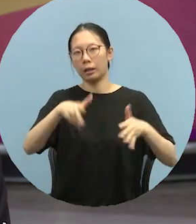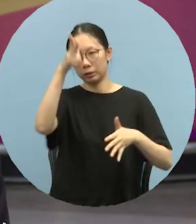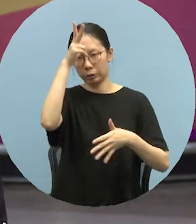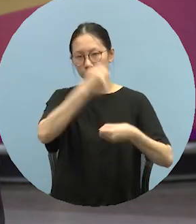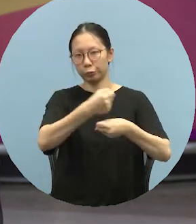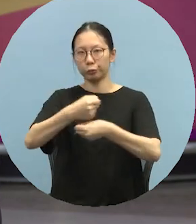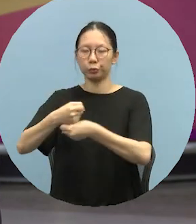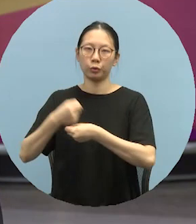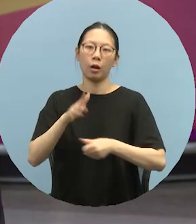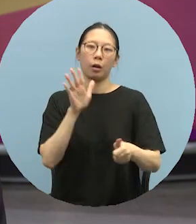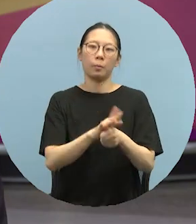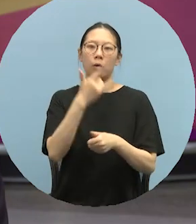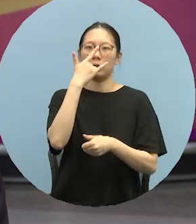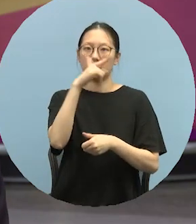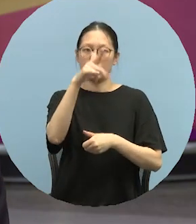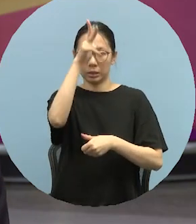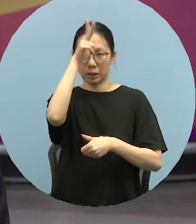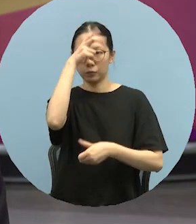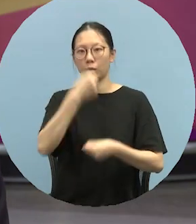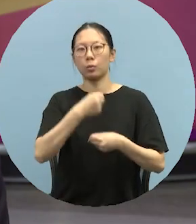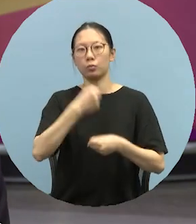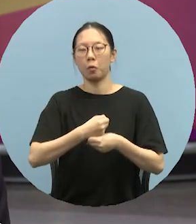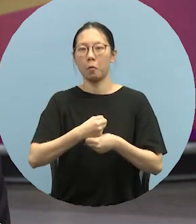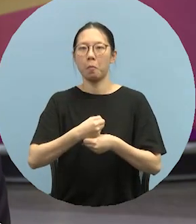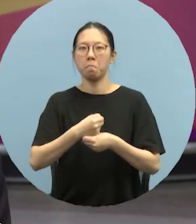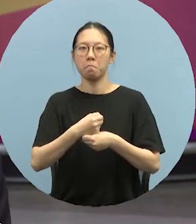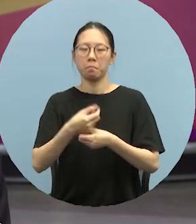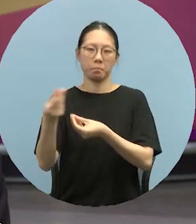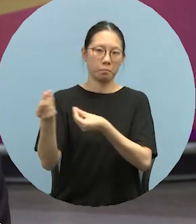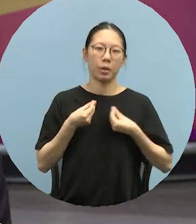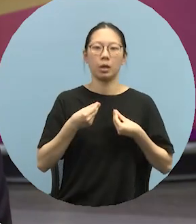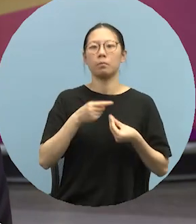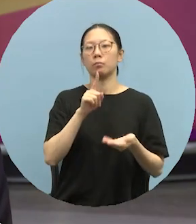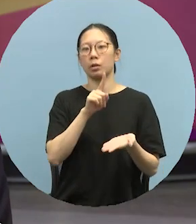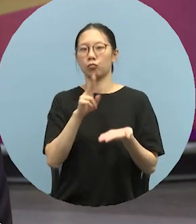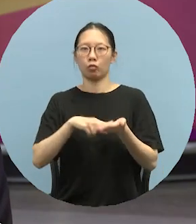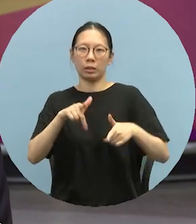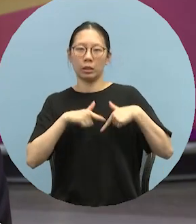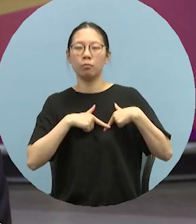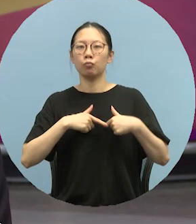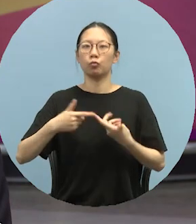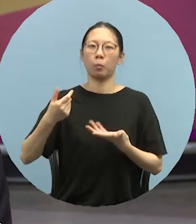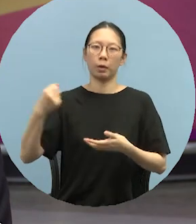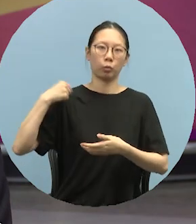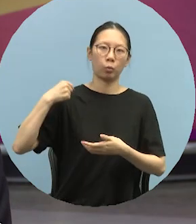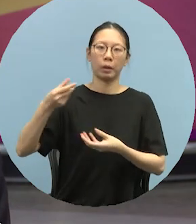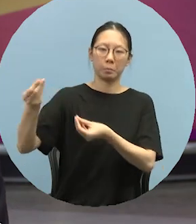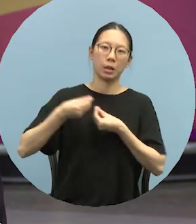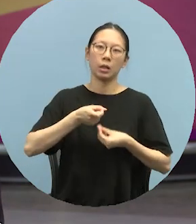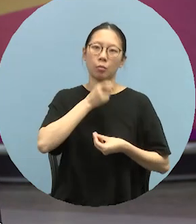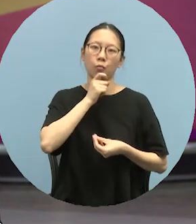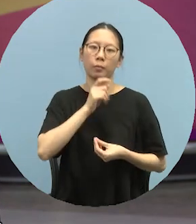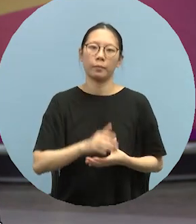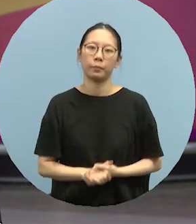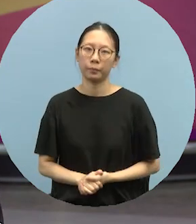政，為新一屆政府的工作注入一個強大的信心和巨大的動力。